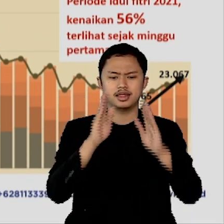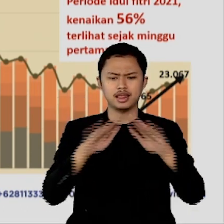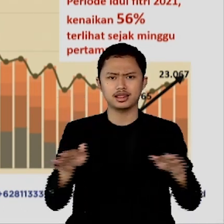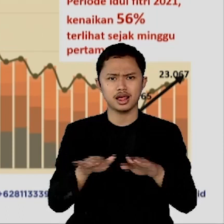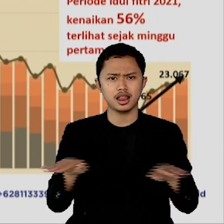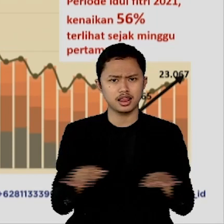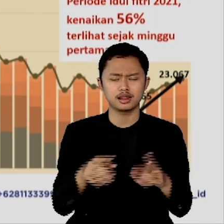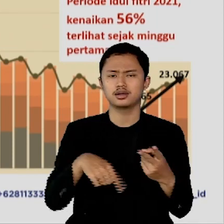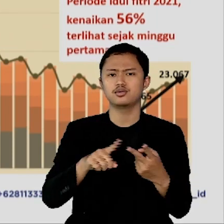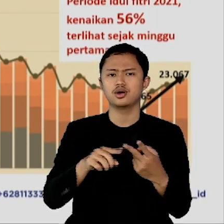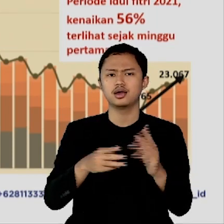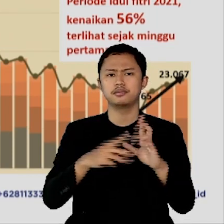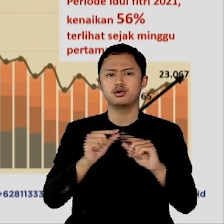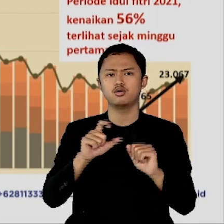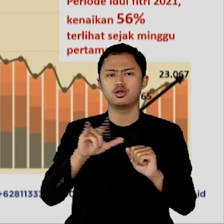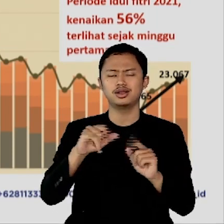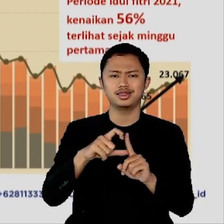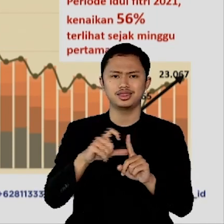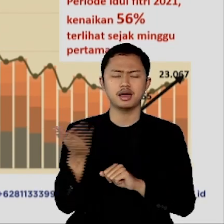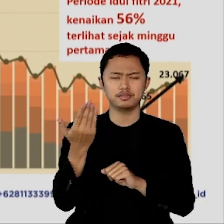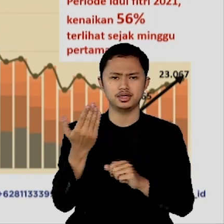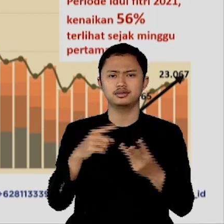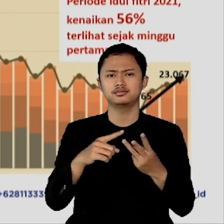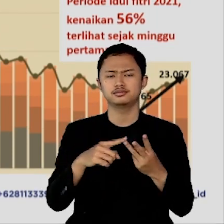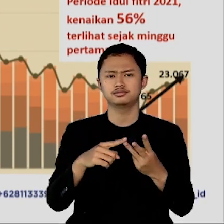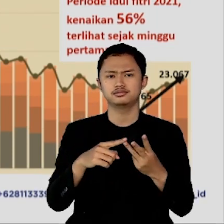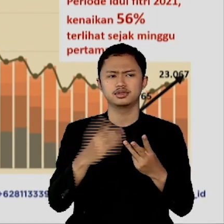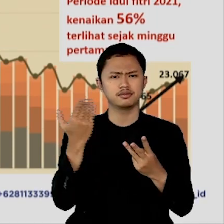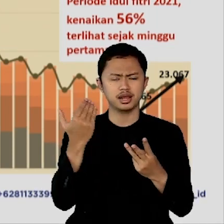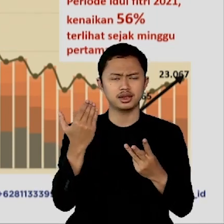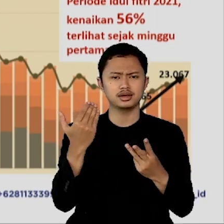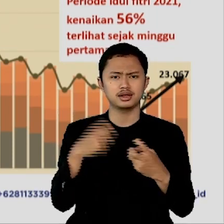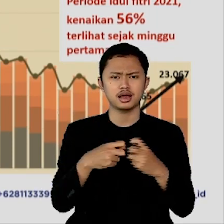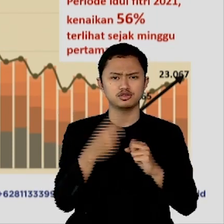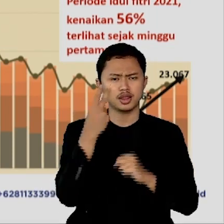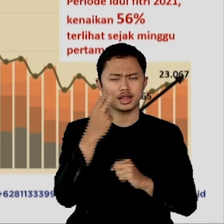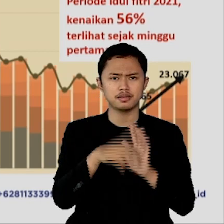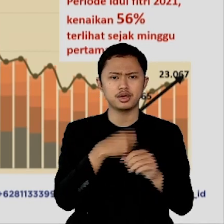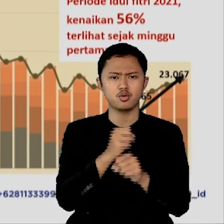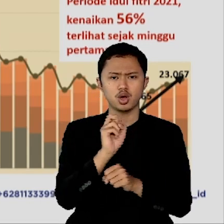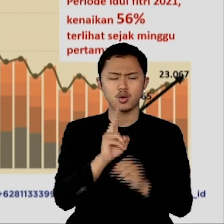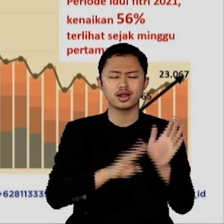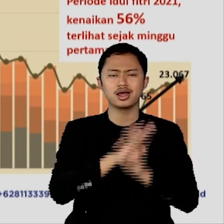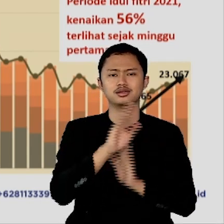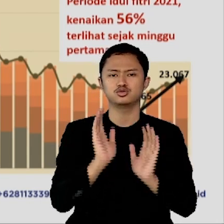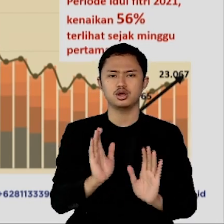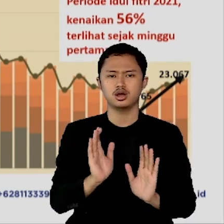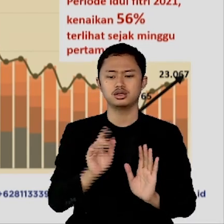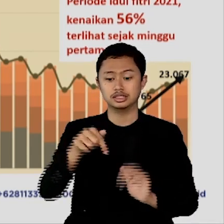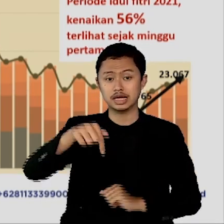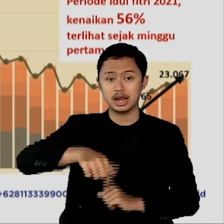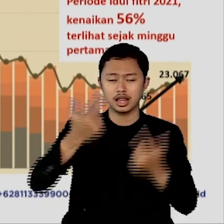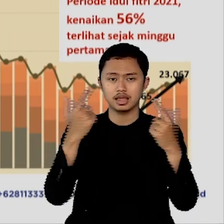kenaikan yang signifikan di Pulau Jawa sudah dapat terlihat sejak Minggu ke-2 dan karena periode libur ini